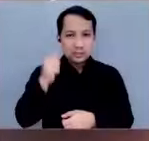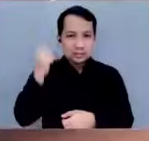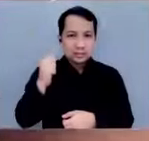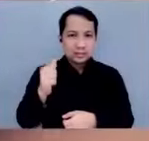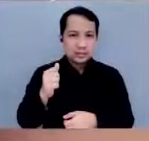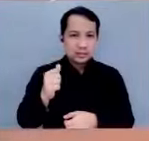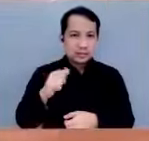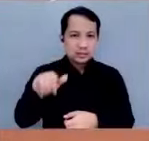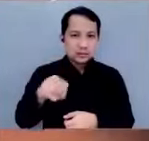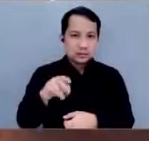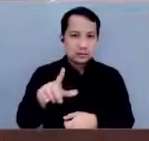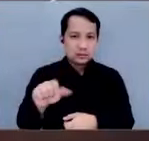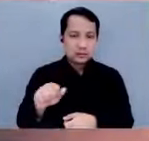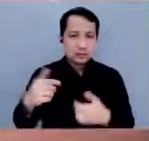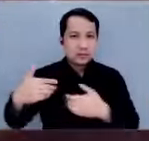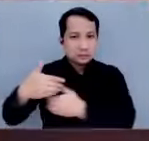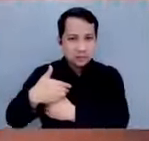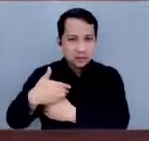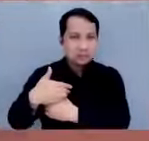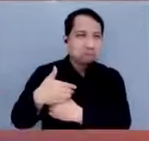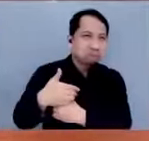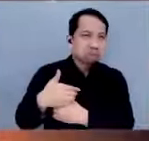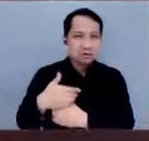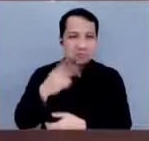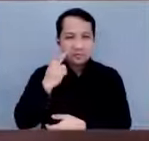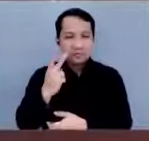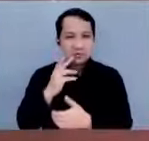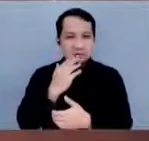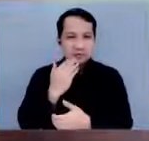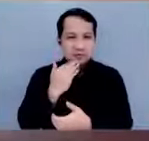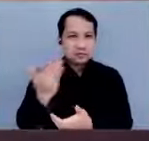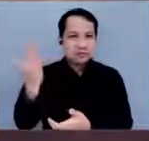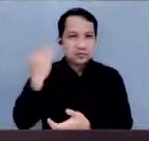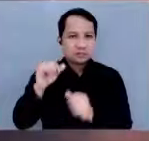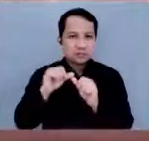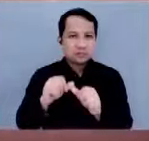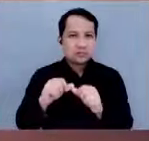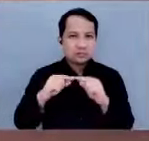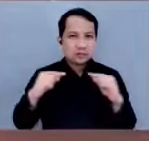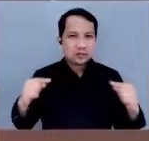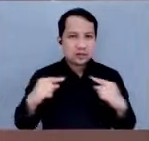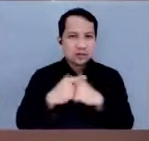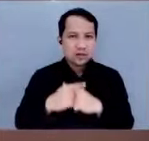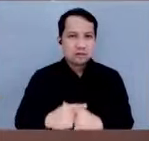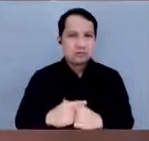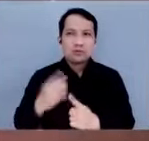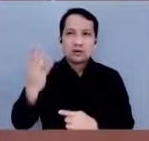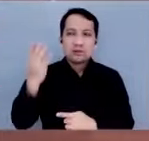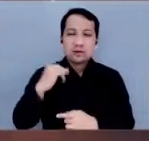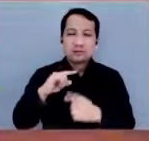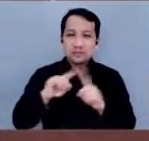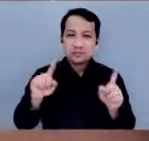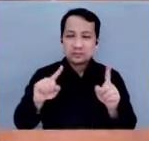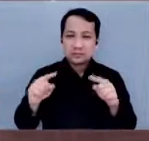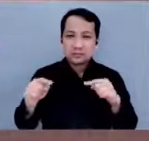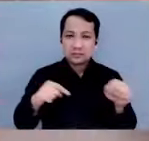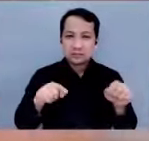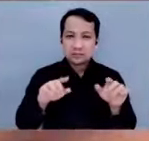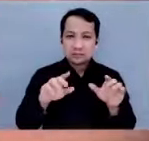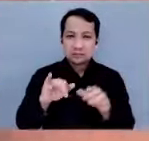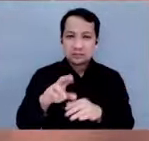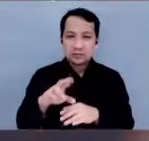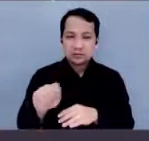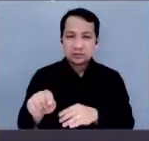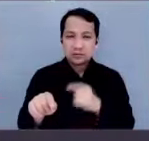Nakuhanan din silang magkayakap. Matatandaan nagkaroon sila noon ng hindi pagkakaunawaan dahil sa umano'y away ng Barretto sisters.